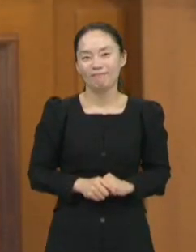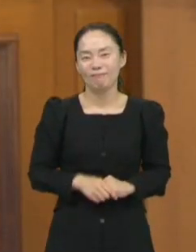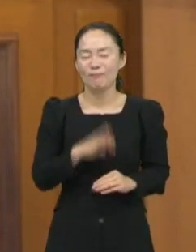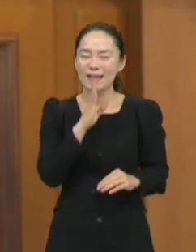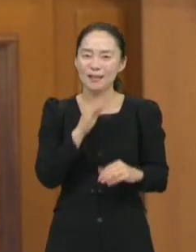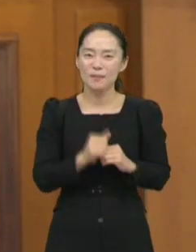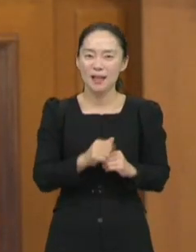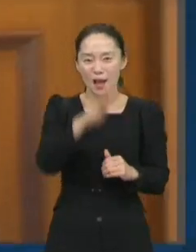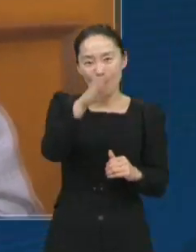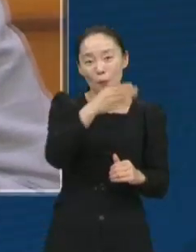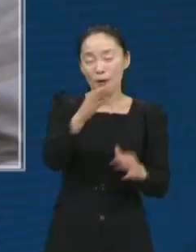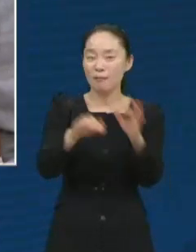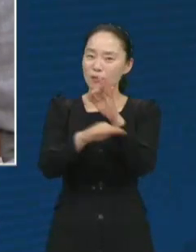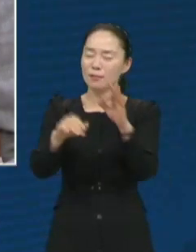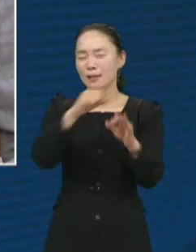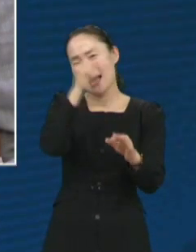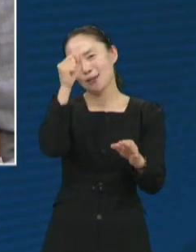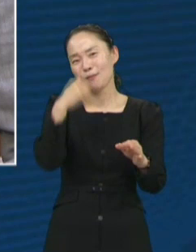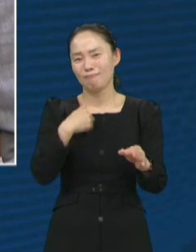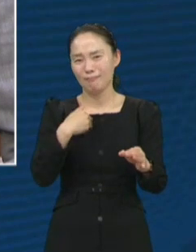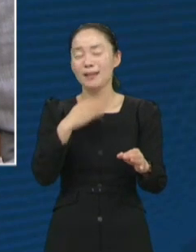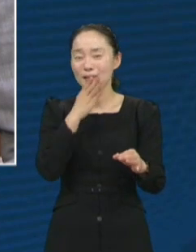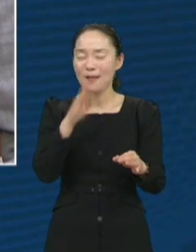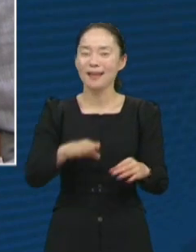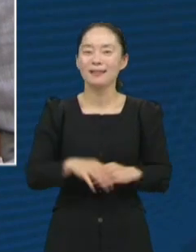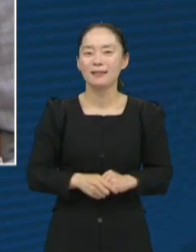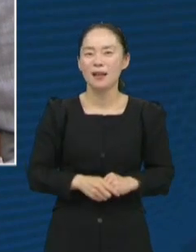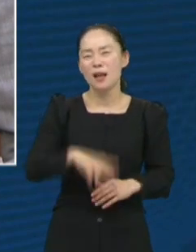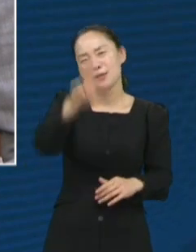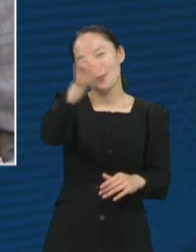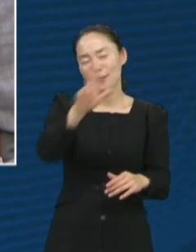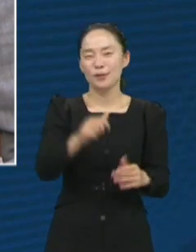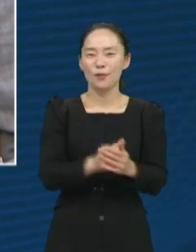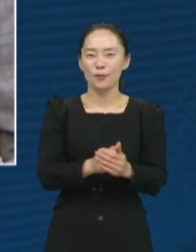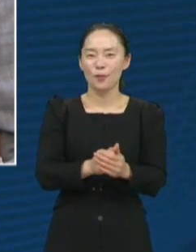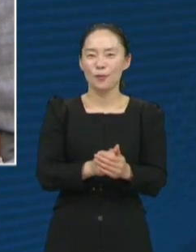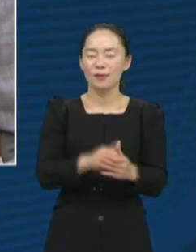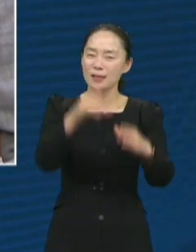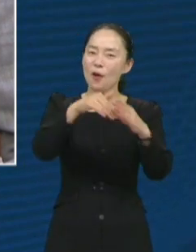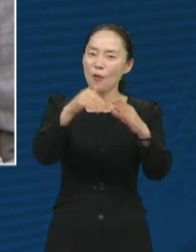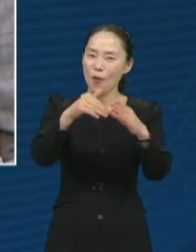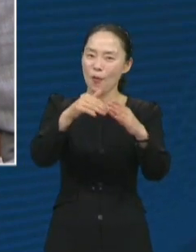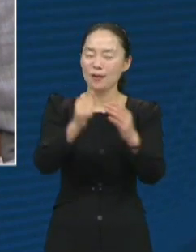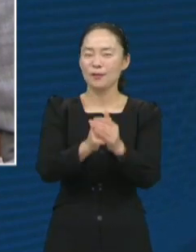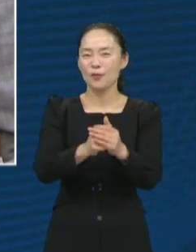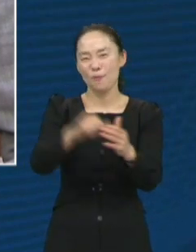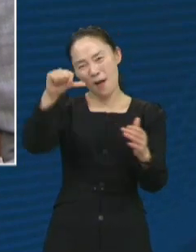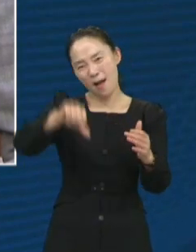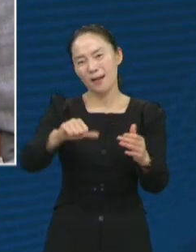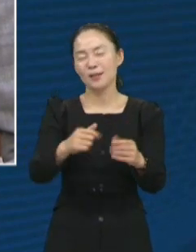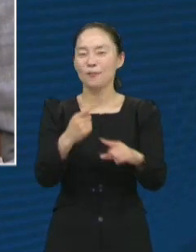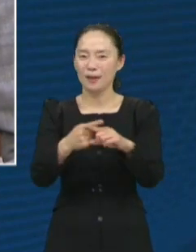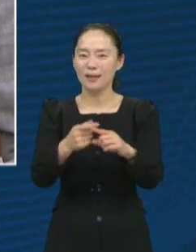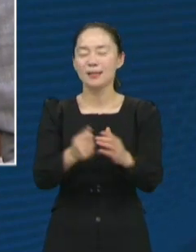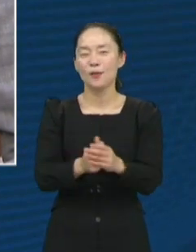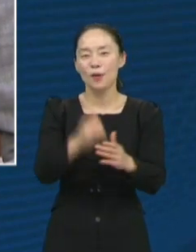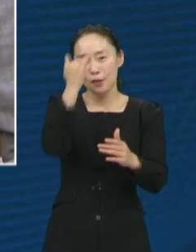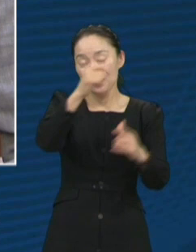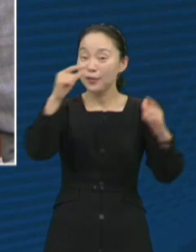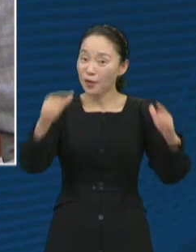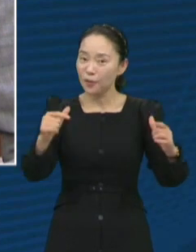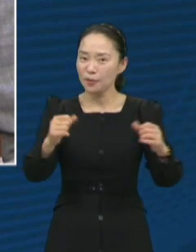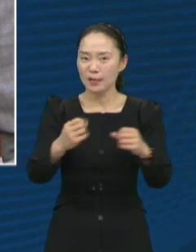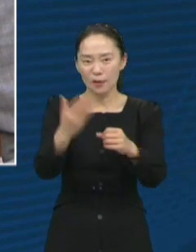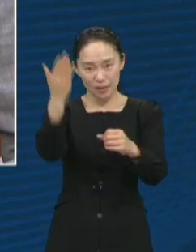그렇습니다 서천에서 저는 당선됐지만 전국적으로 선거에서 크게 적고 충청권에서 지난번